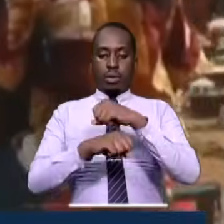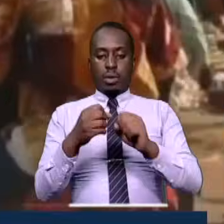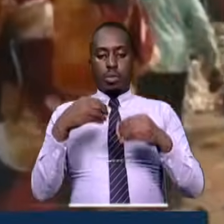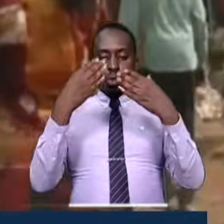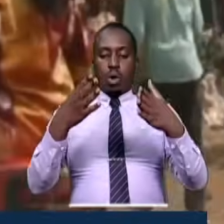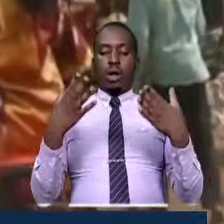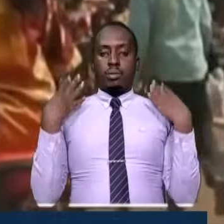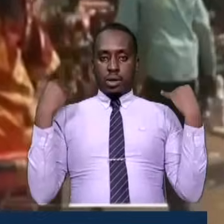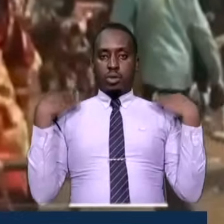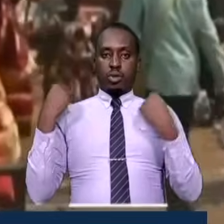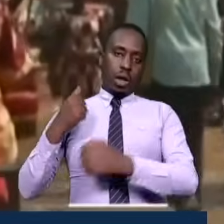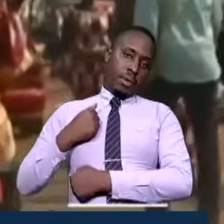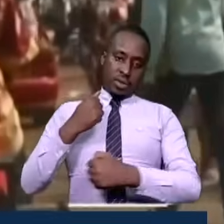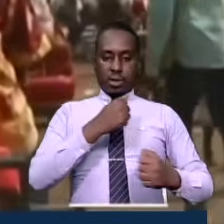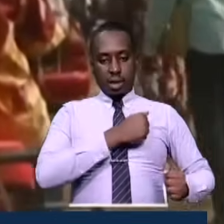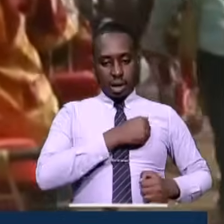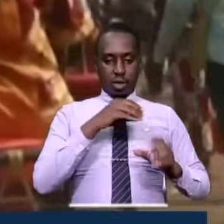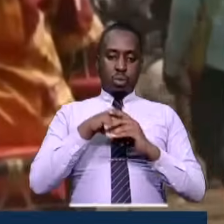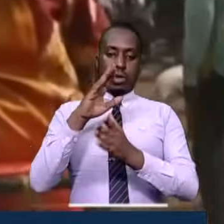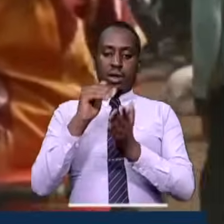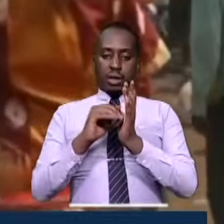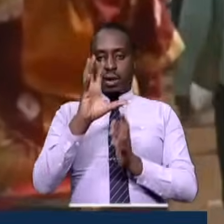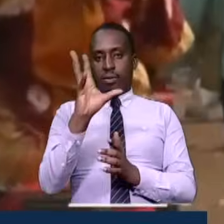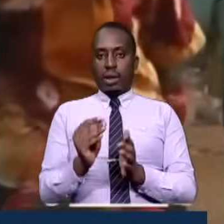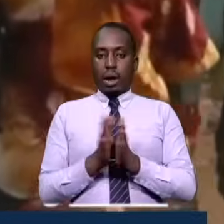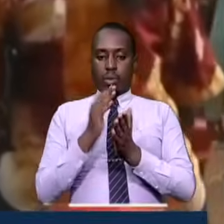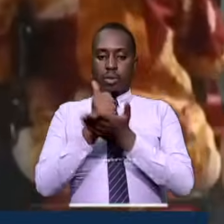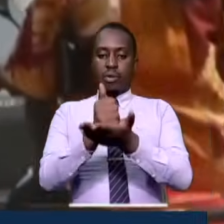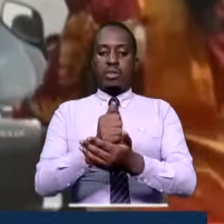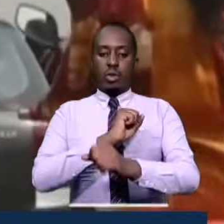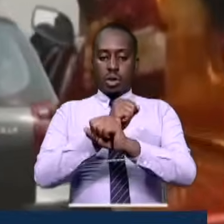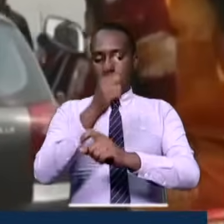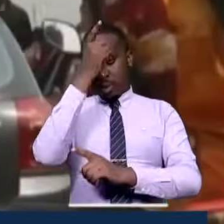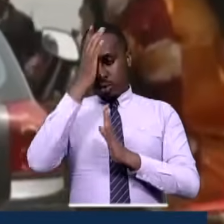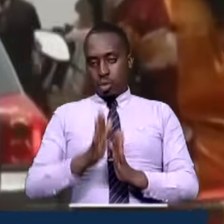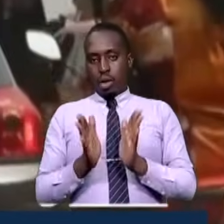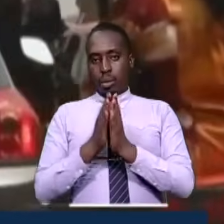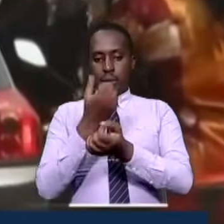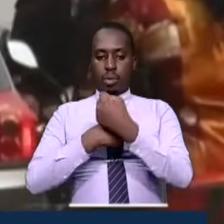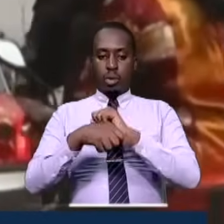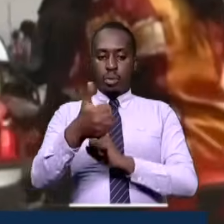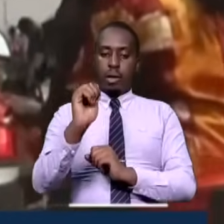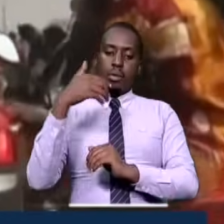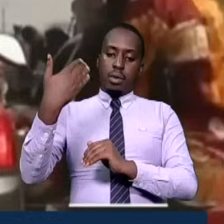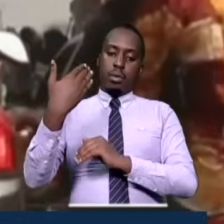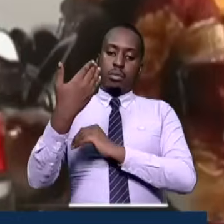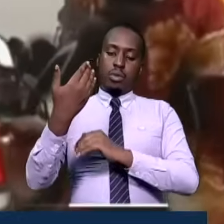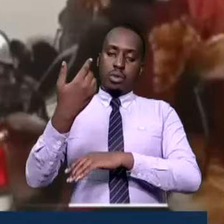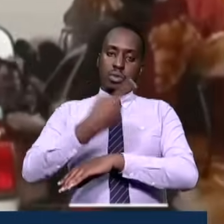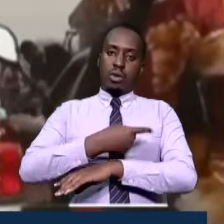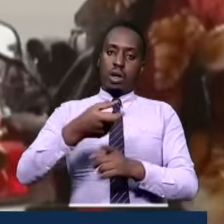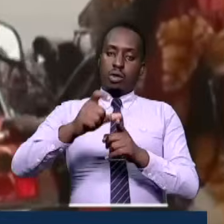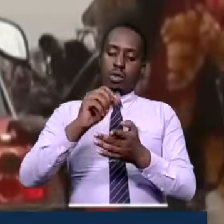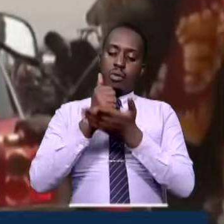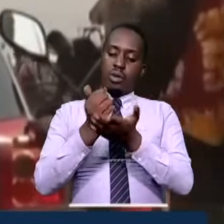ya gisirikare ingabo za Central Africa ndetse no gufasha kurinda abaturage n'ibikorwa byabo buri munsi, hakiyongeraho no